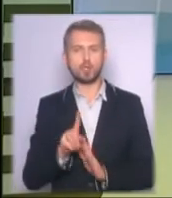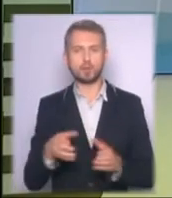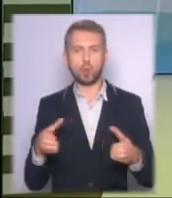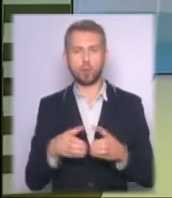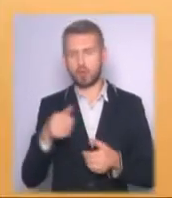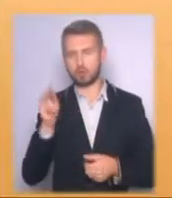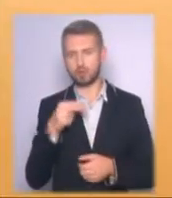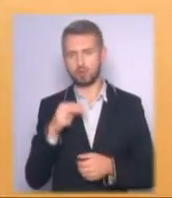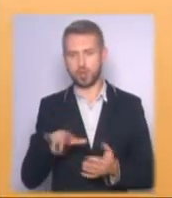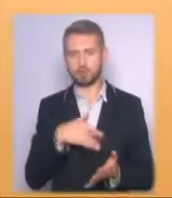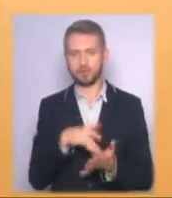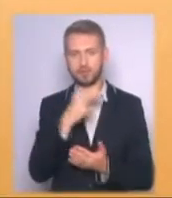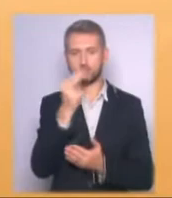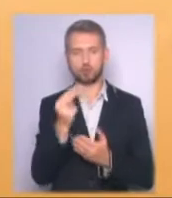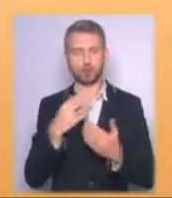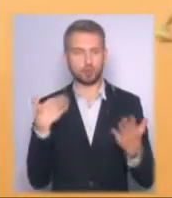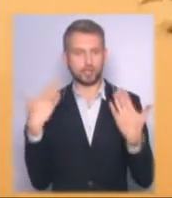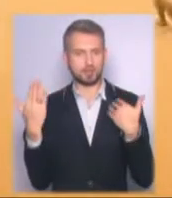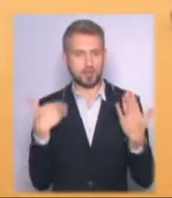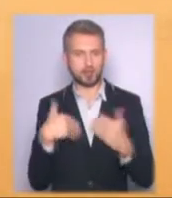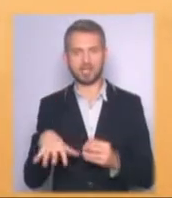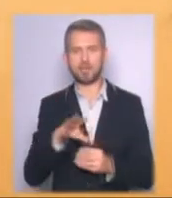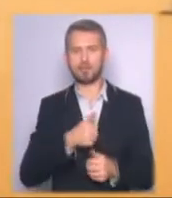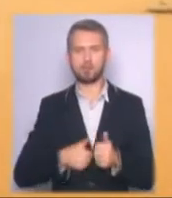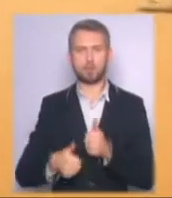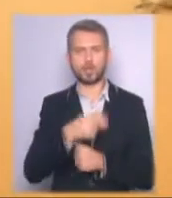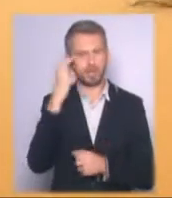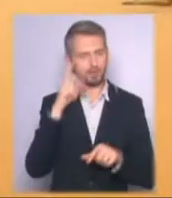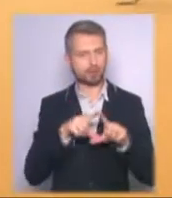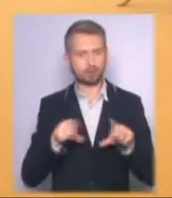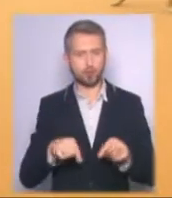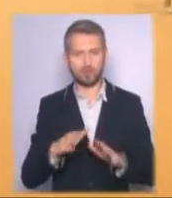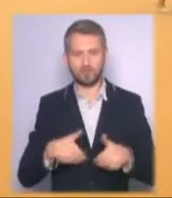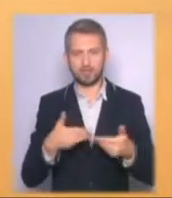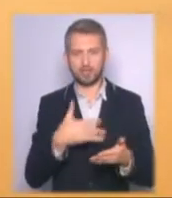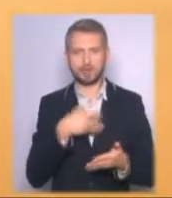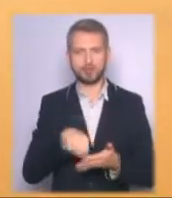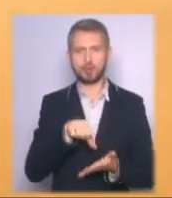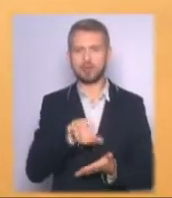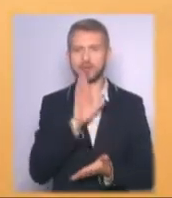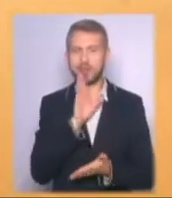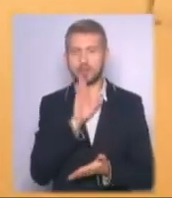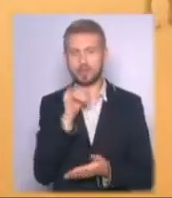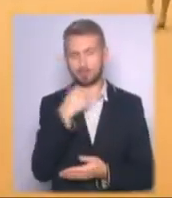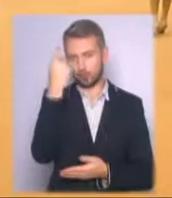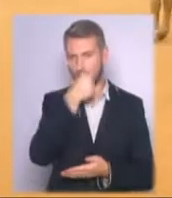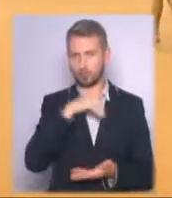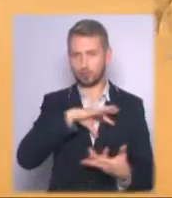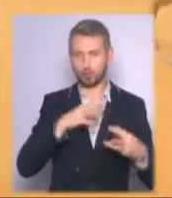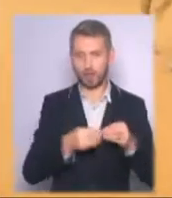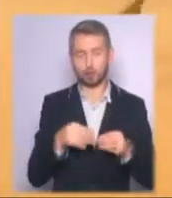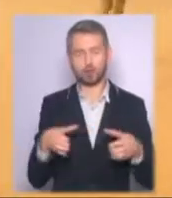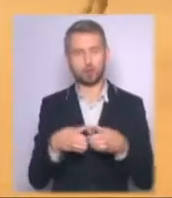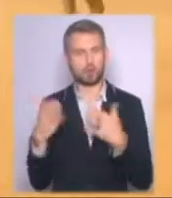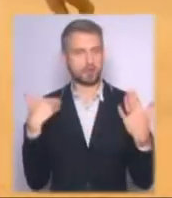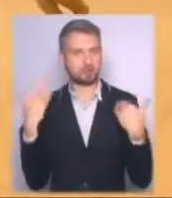командний чемпіонат міста з художньої гімнастики. Усі провідні столичні школи виставили своїх представниць в особистому заліку і в групових